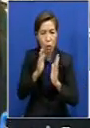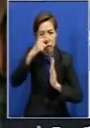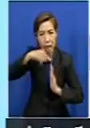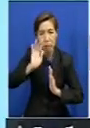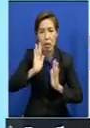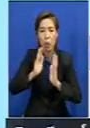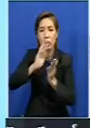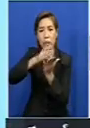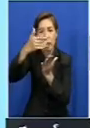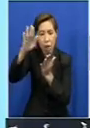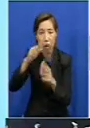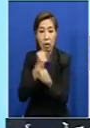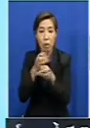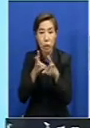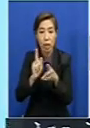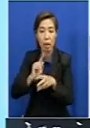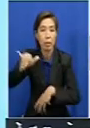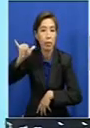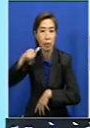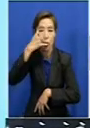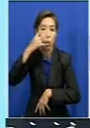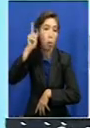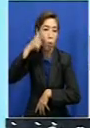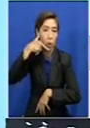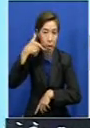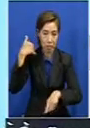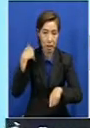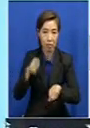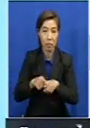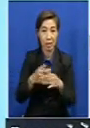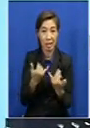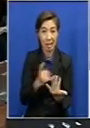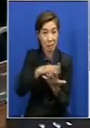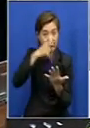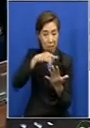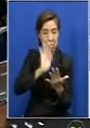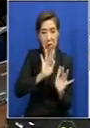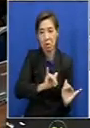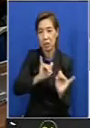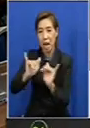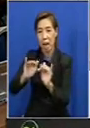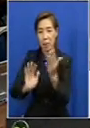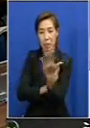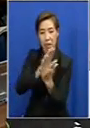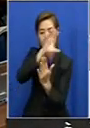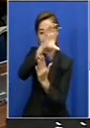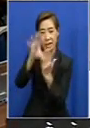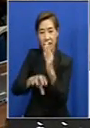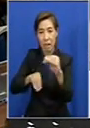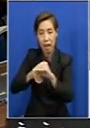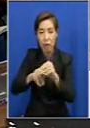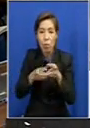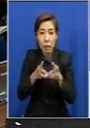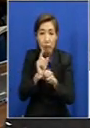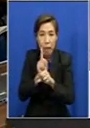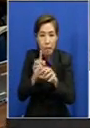call center ปัจจุบันเพราะว่า call center เขาย้ายฐานครับจากไทยเนี่ยไปแถวประเทศเพื่อนบ้านมีลักษณะคล้ายๆเดิมพยายามห